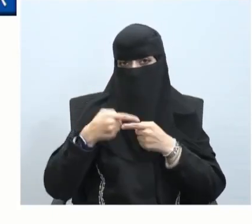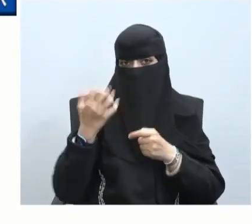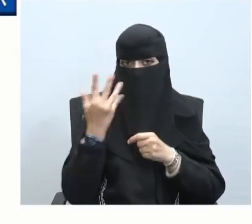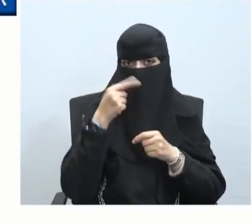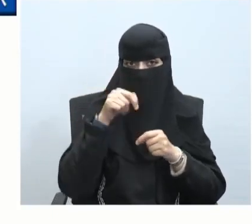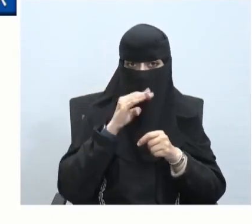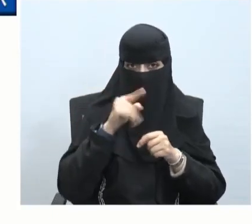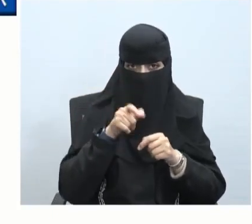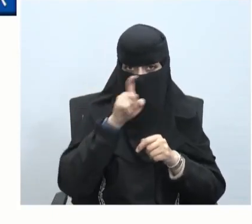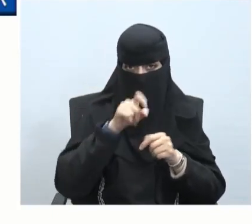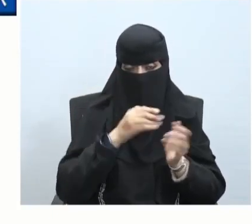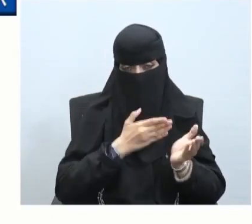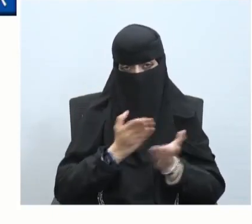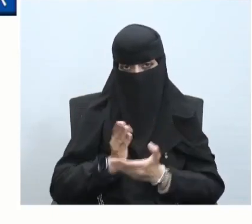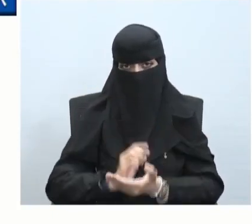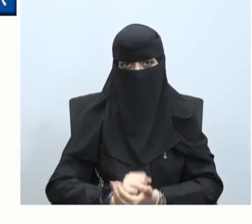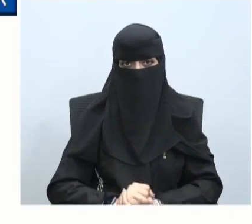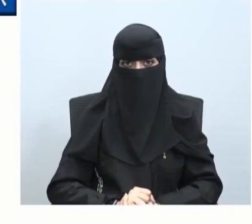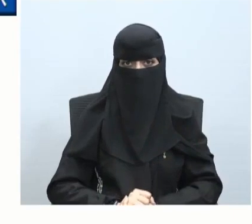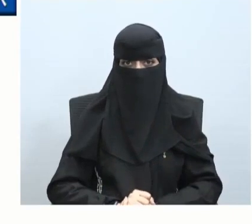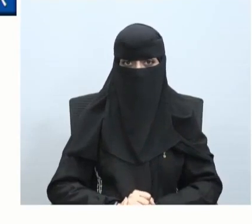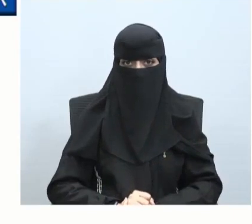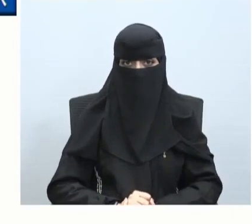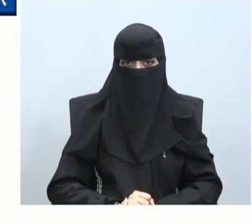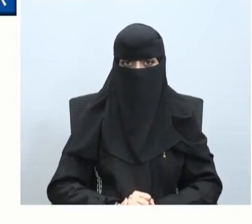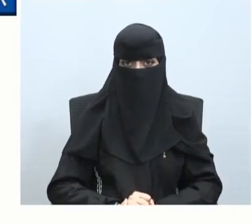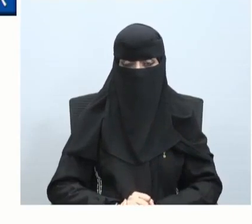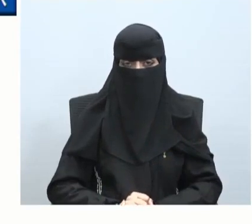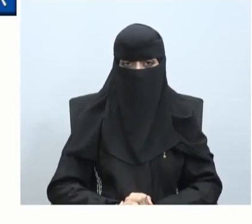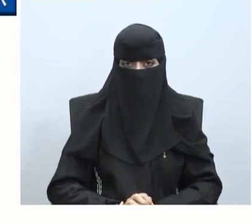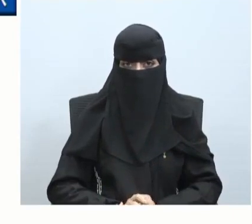تستطيعون الاجابه على هذا السؤال تفضل يا مبدعين